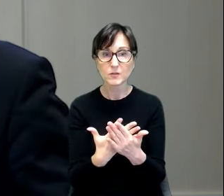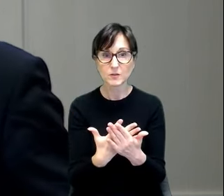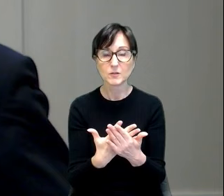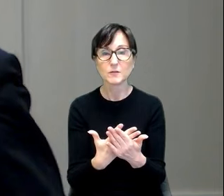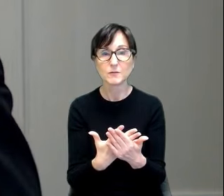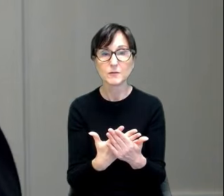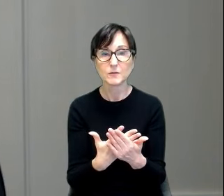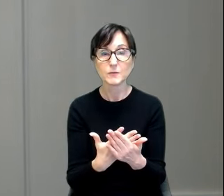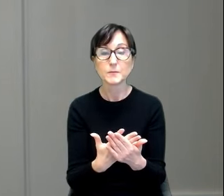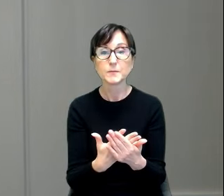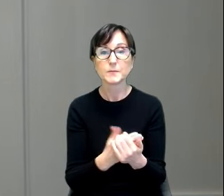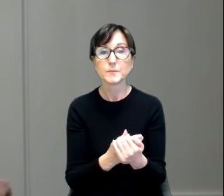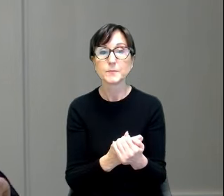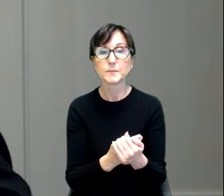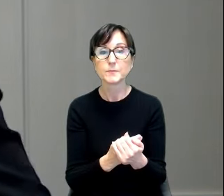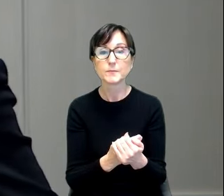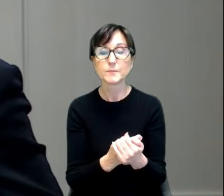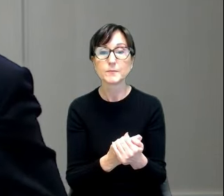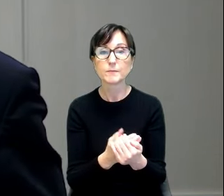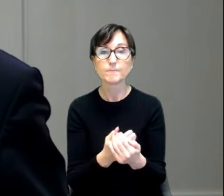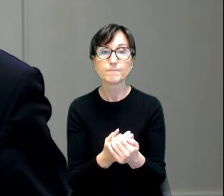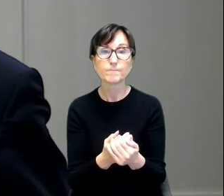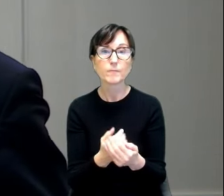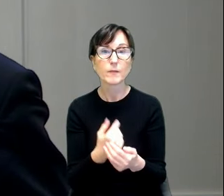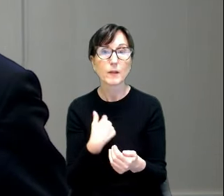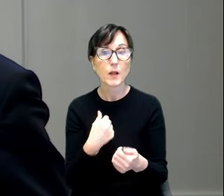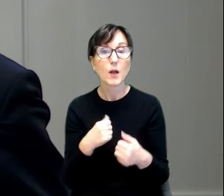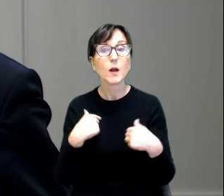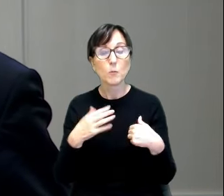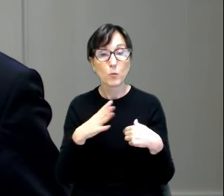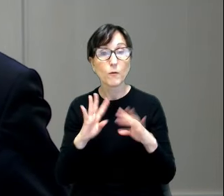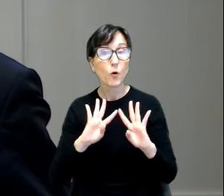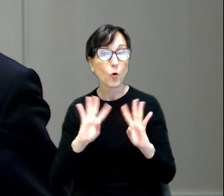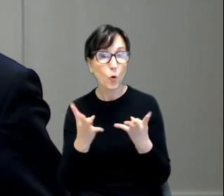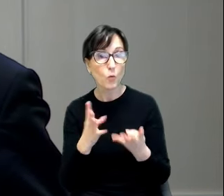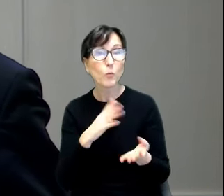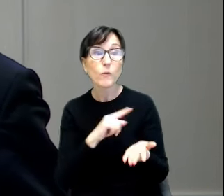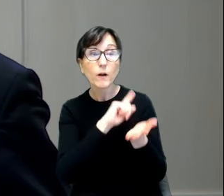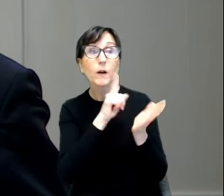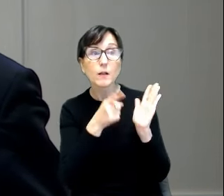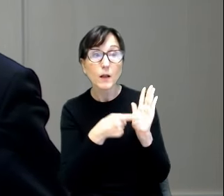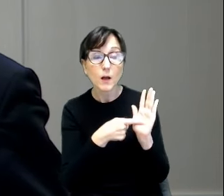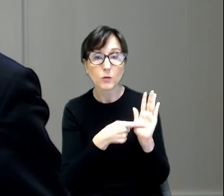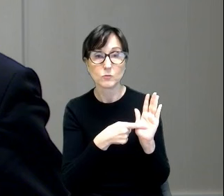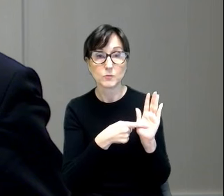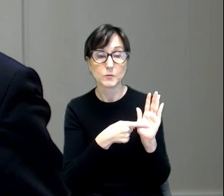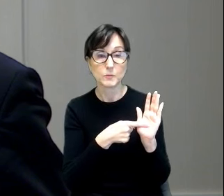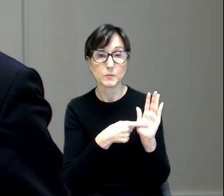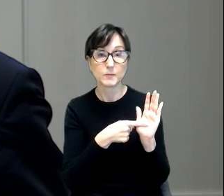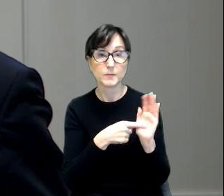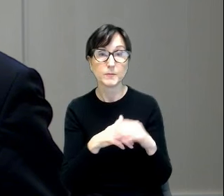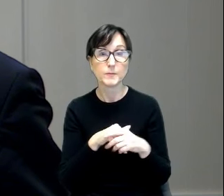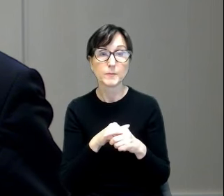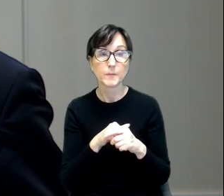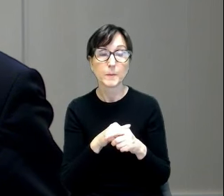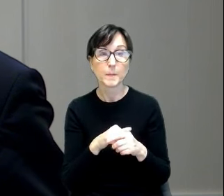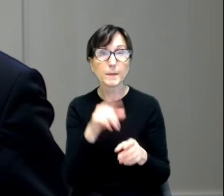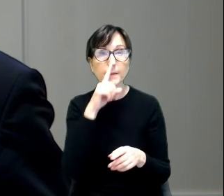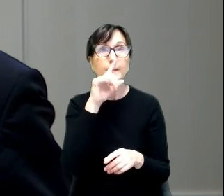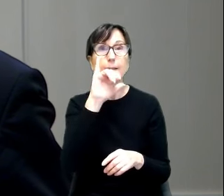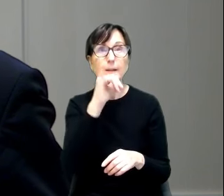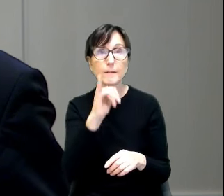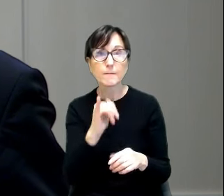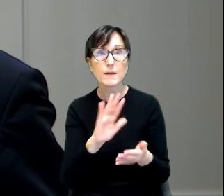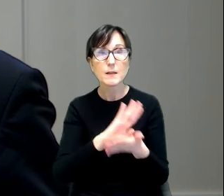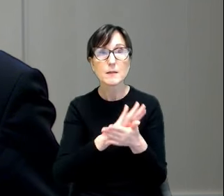klausimas būtų šiek tiek iš kitos pusės aš ir komitete uždavia tą klausimą a vis tiktai įvertinant tą tvarką